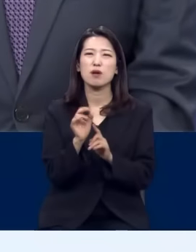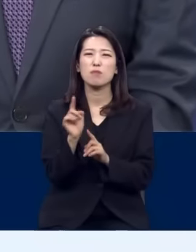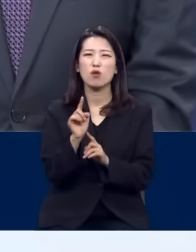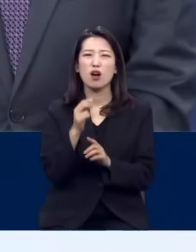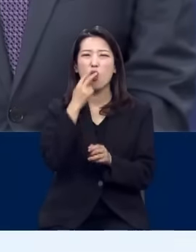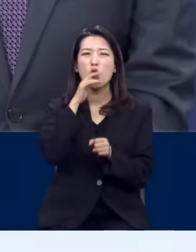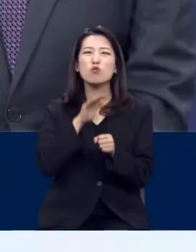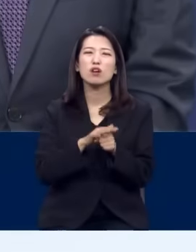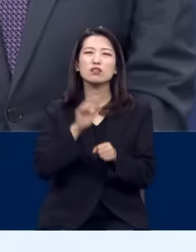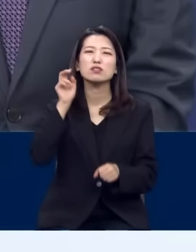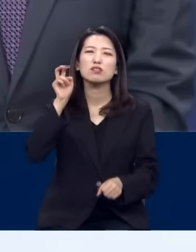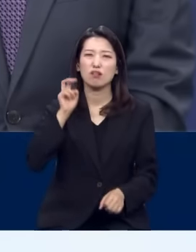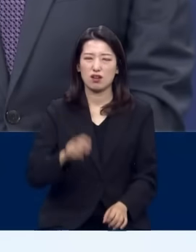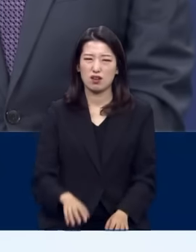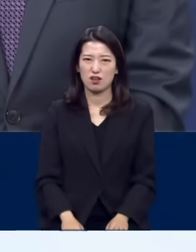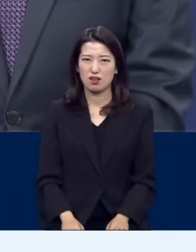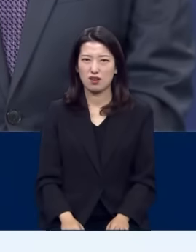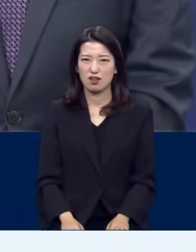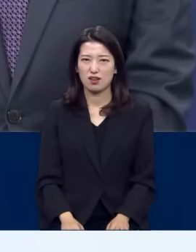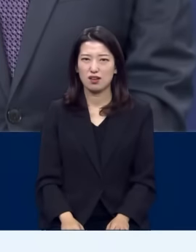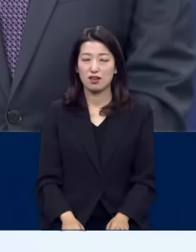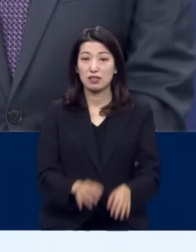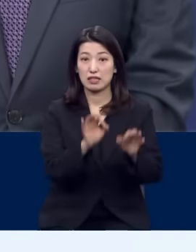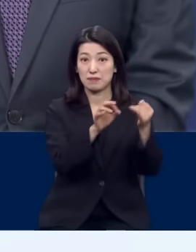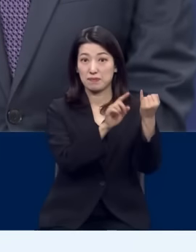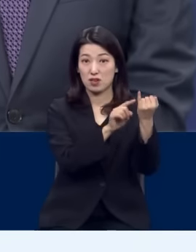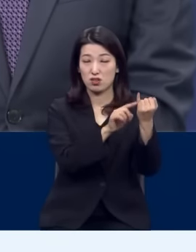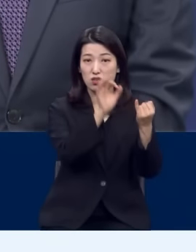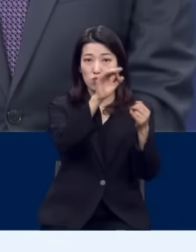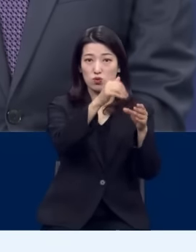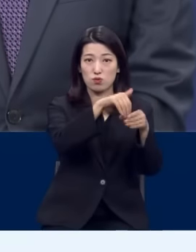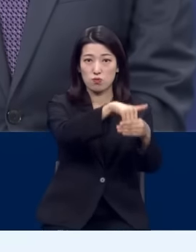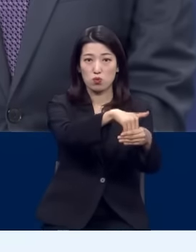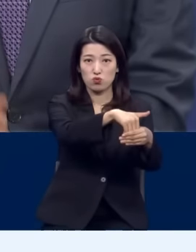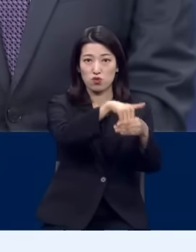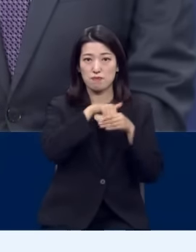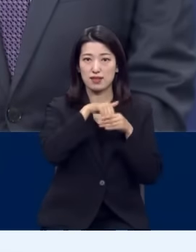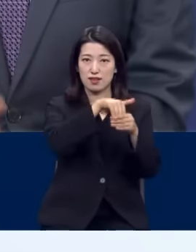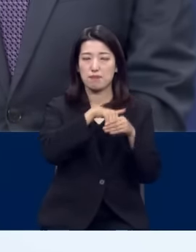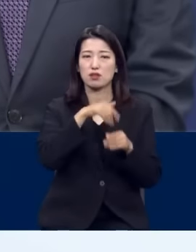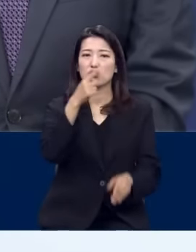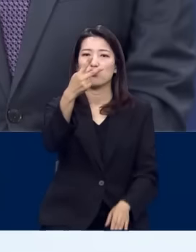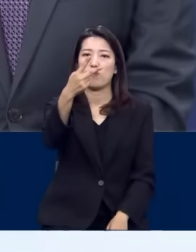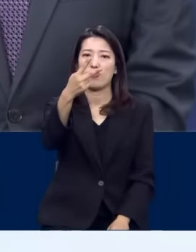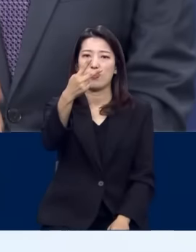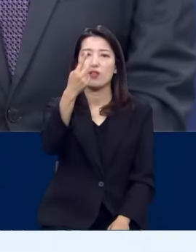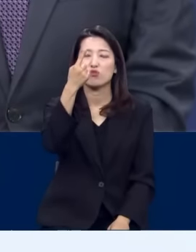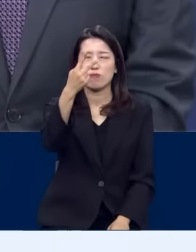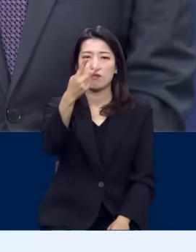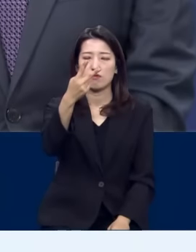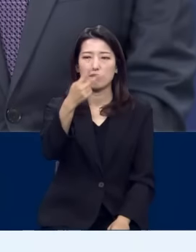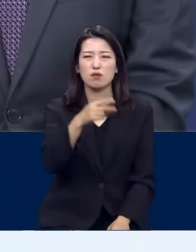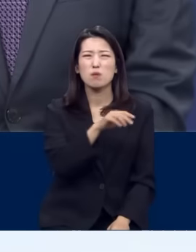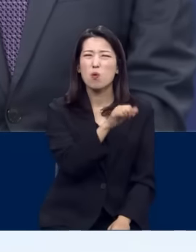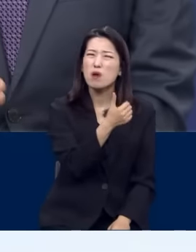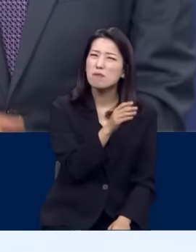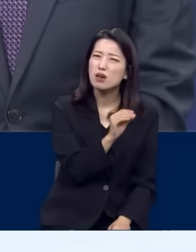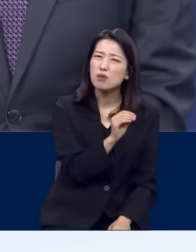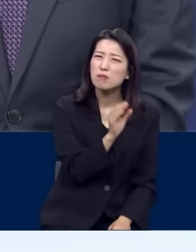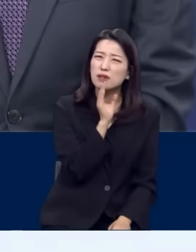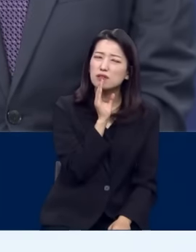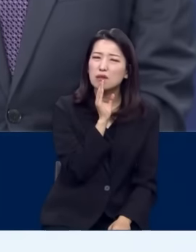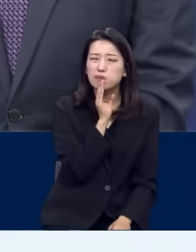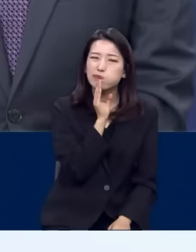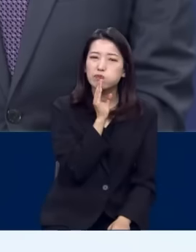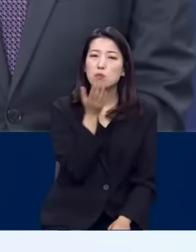김여사한테 금일봉 두 번이나 받았다는 거 아니에요 2021년 9월에도 받고 그 후에도 받고 지금 뭐 500만 원이다 아니다 뭐 이런